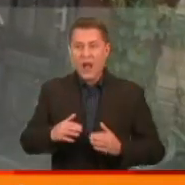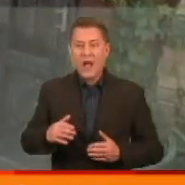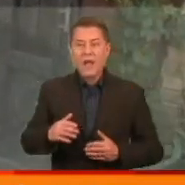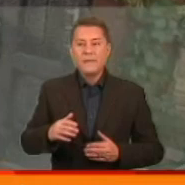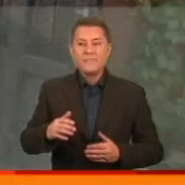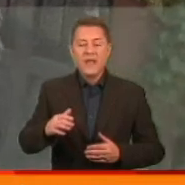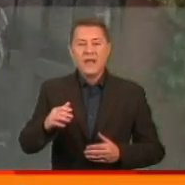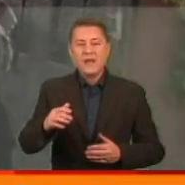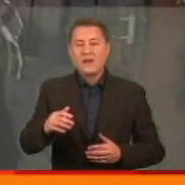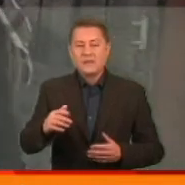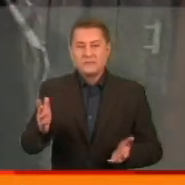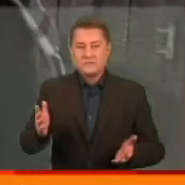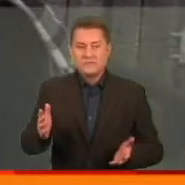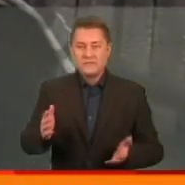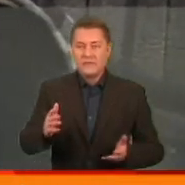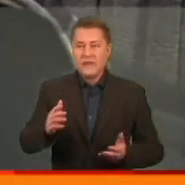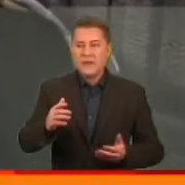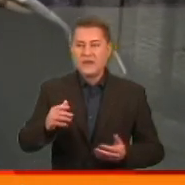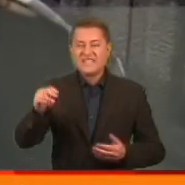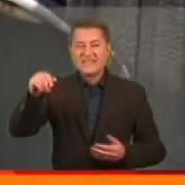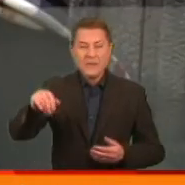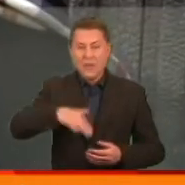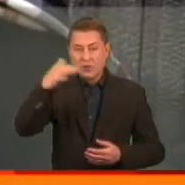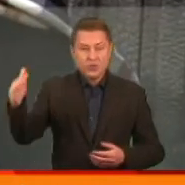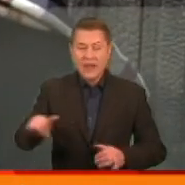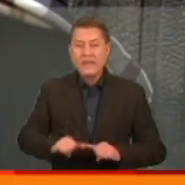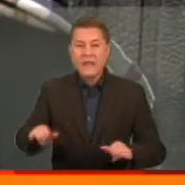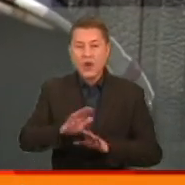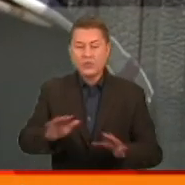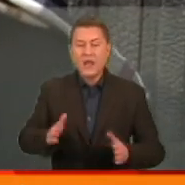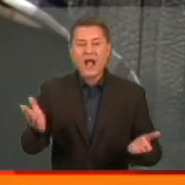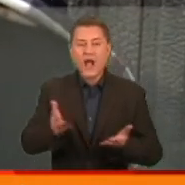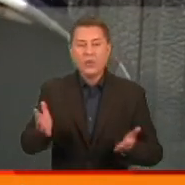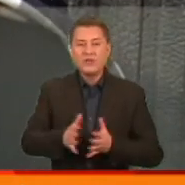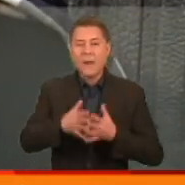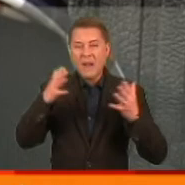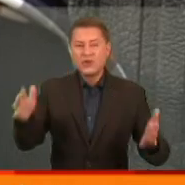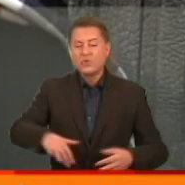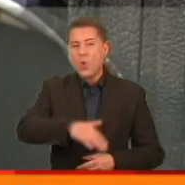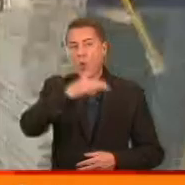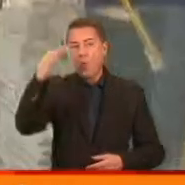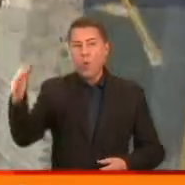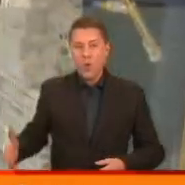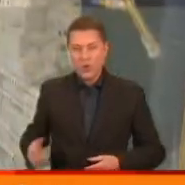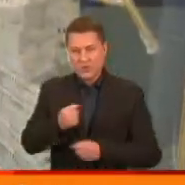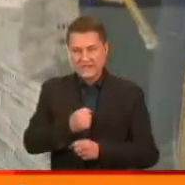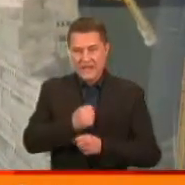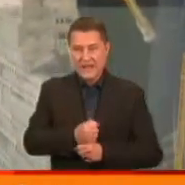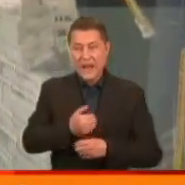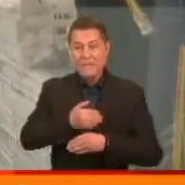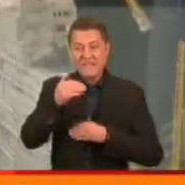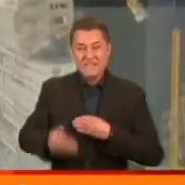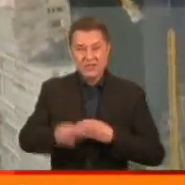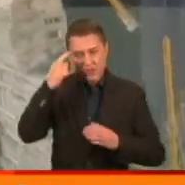ну куди ж вони ще сипять? Тобто навіть сипати нікуди. Тобто вони чомусь якусь велику гору, як в Карпатах. Трохи пізніше